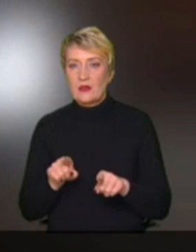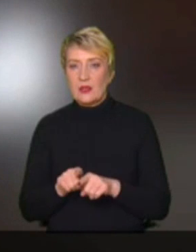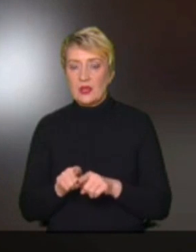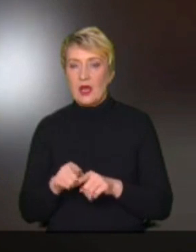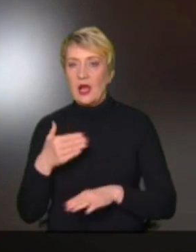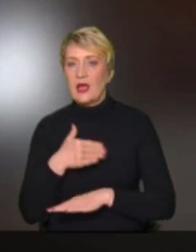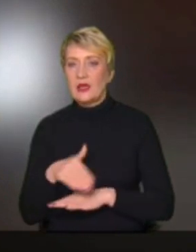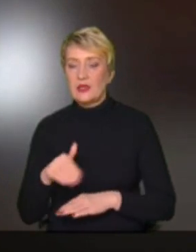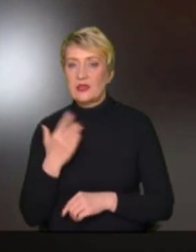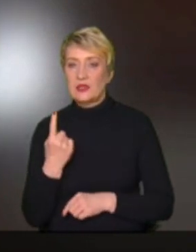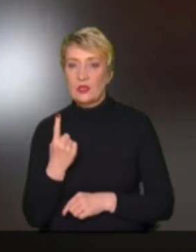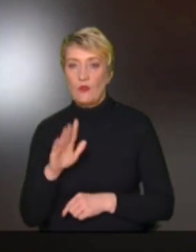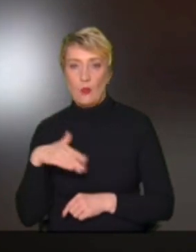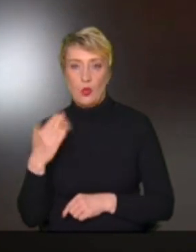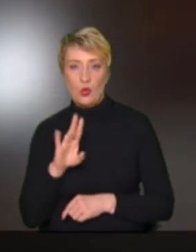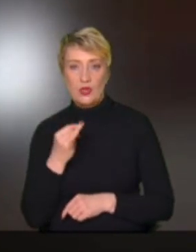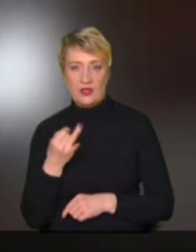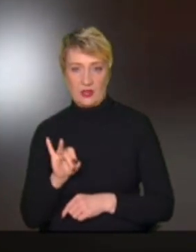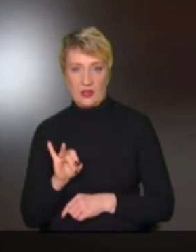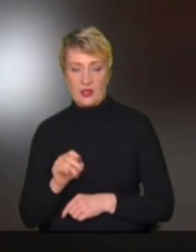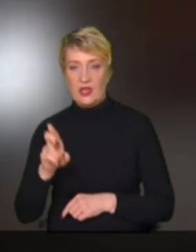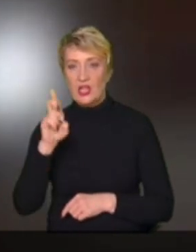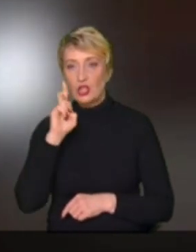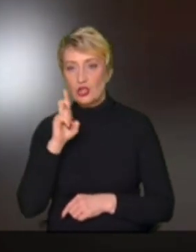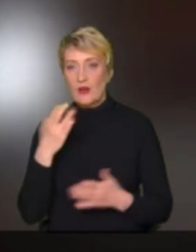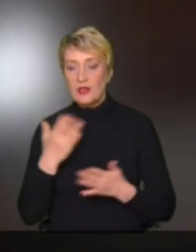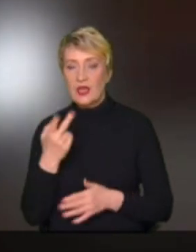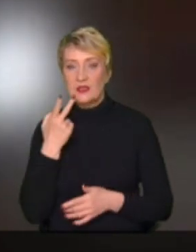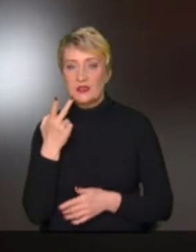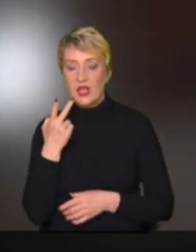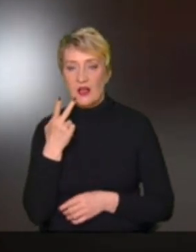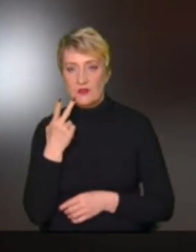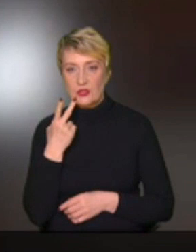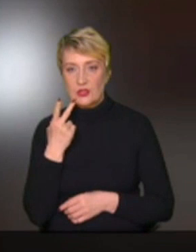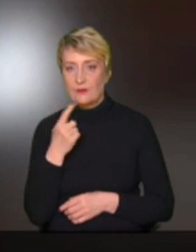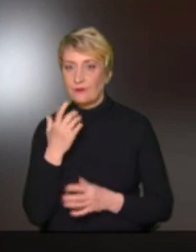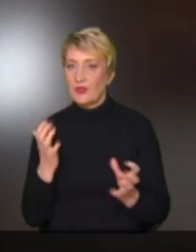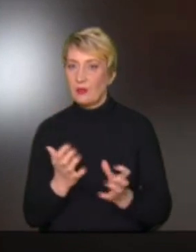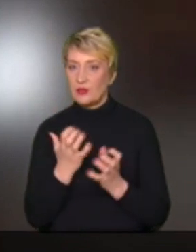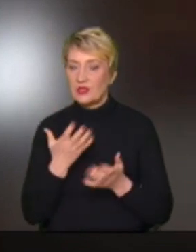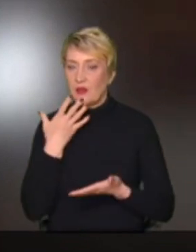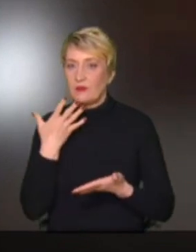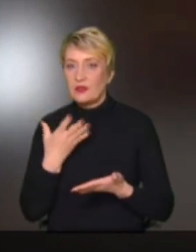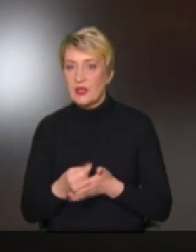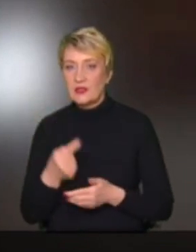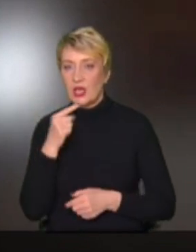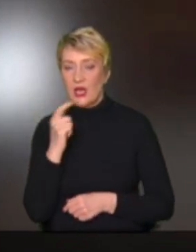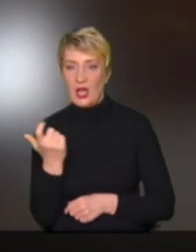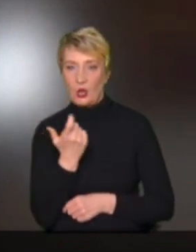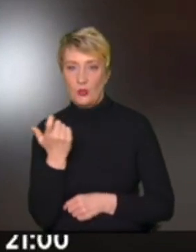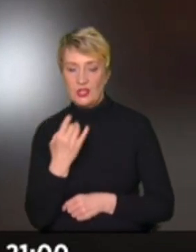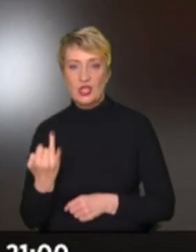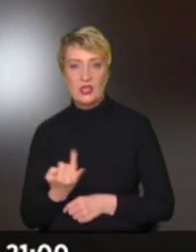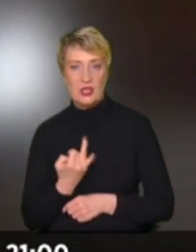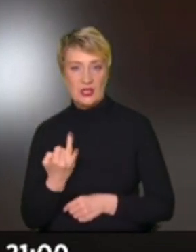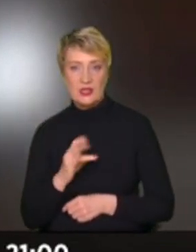що з одного боку Китай – це держава, яка завжди дбає лише про власні економічні інтереси.